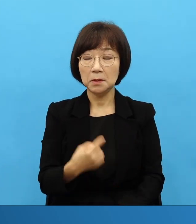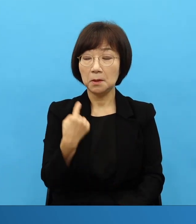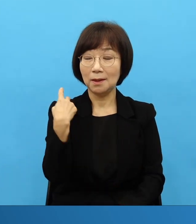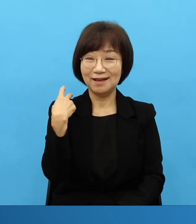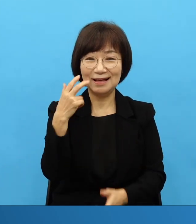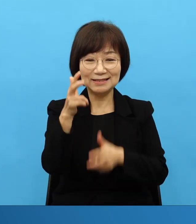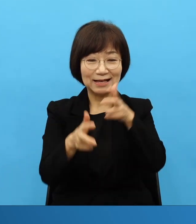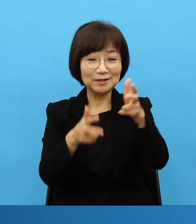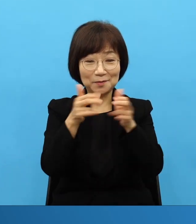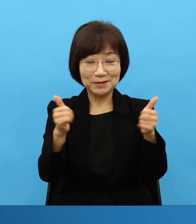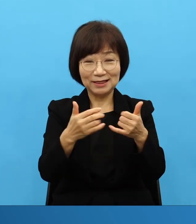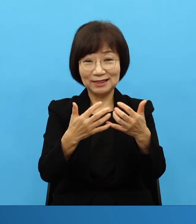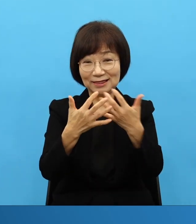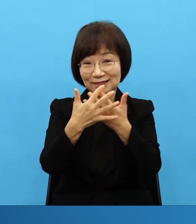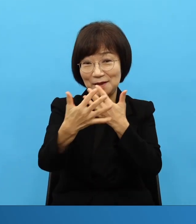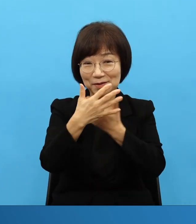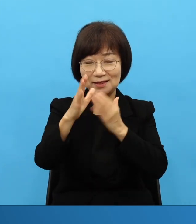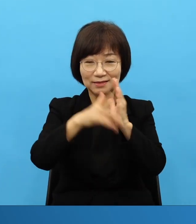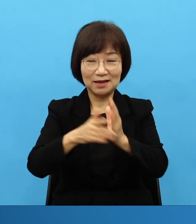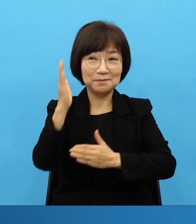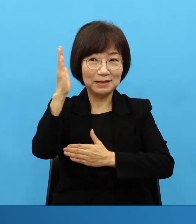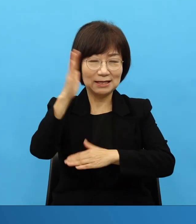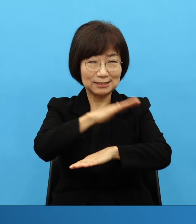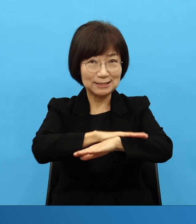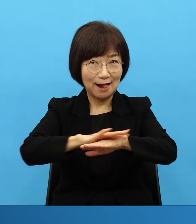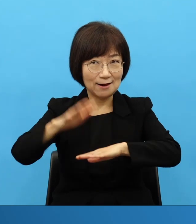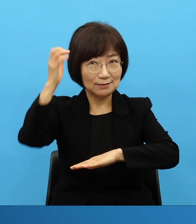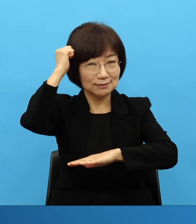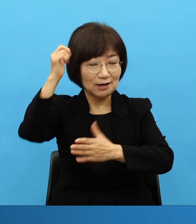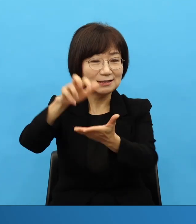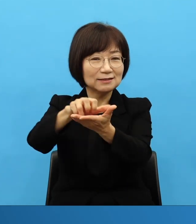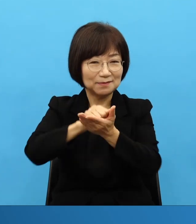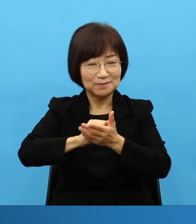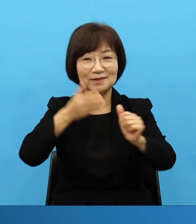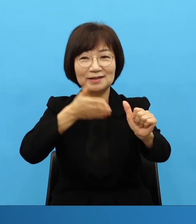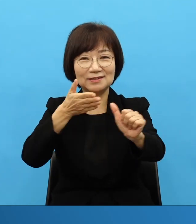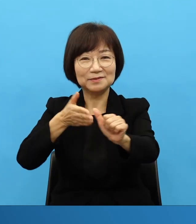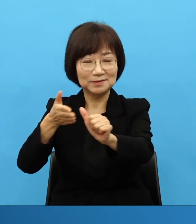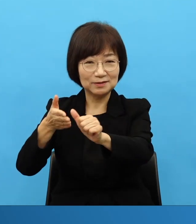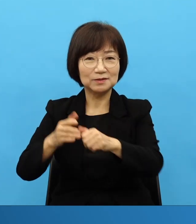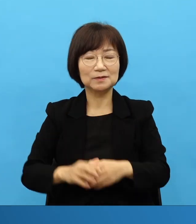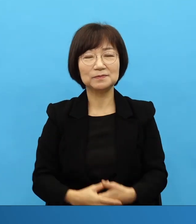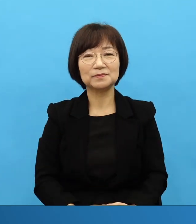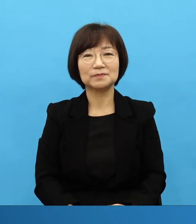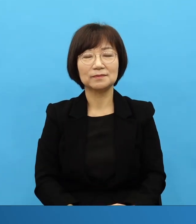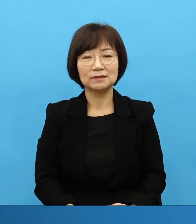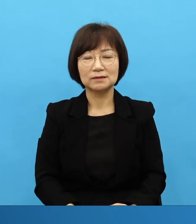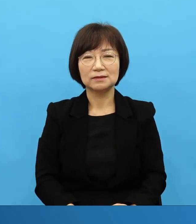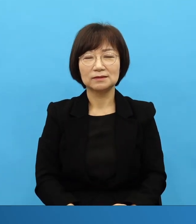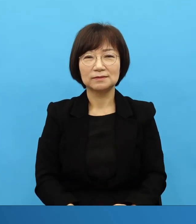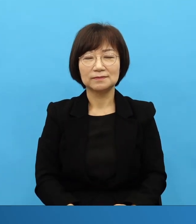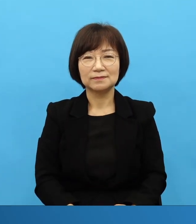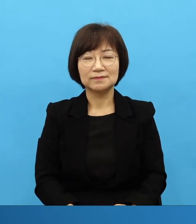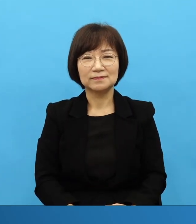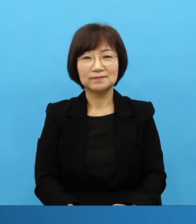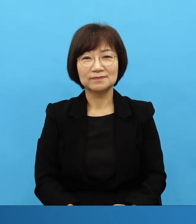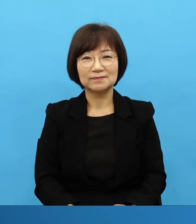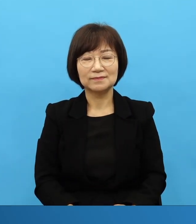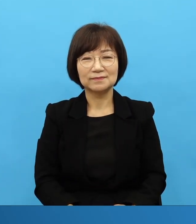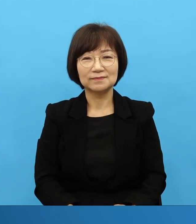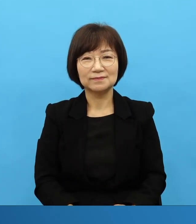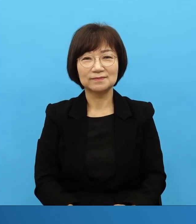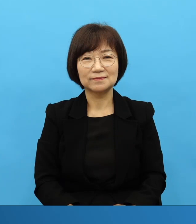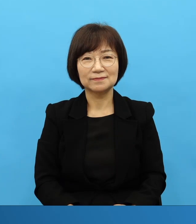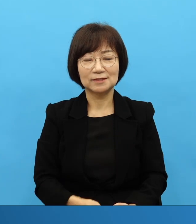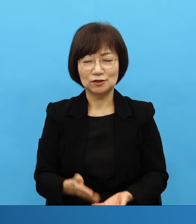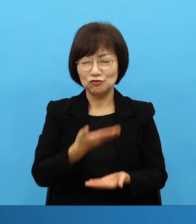참고하셔야 됩니다. So may you really listen to the WBC messages. 우리 굉장히 중요한 메시지들 있죠. They're very important messages. 그거 없으면